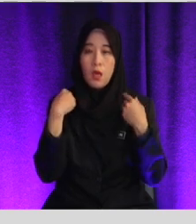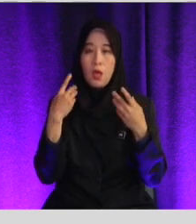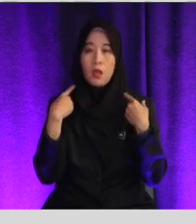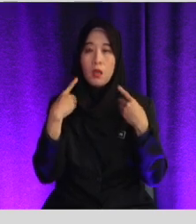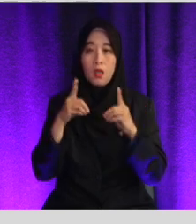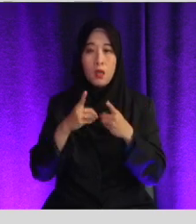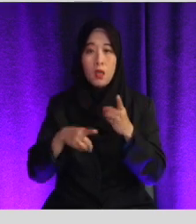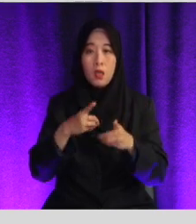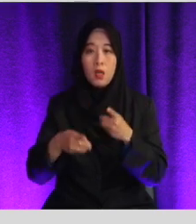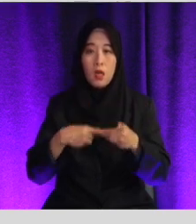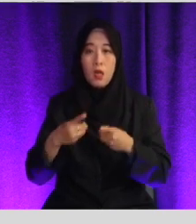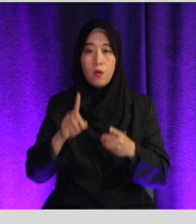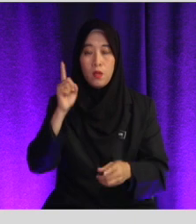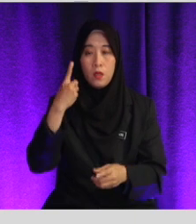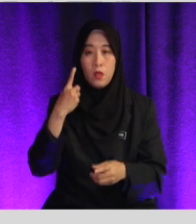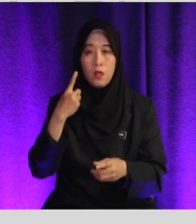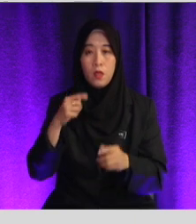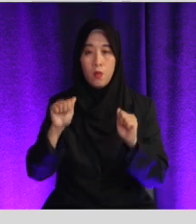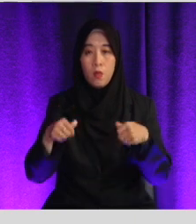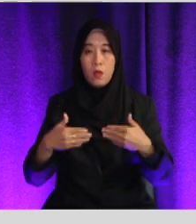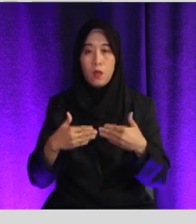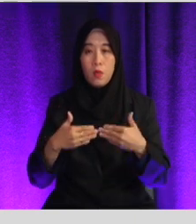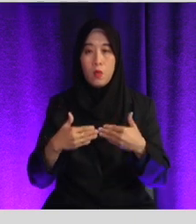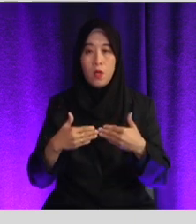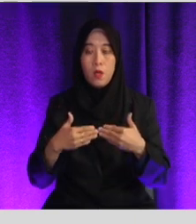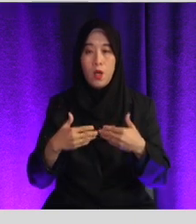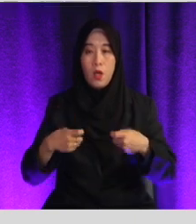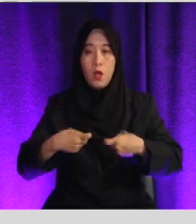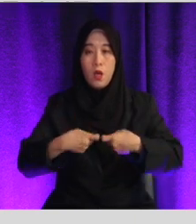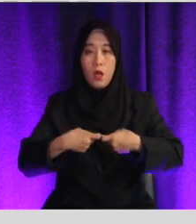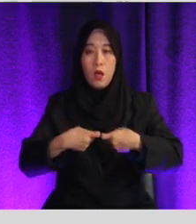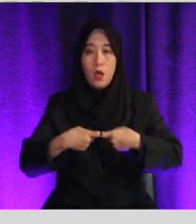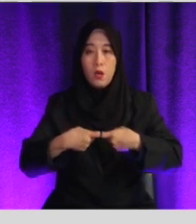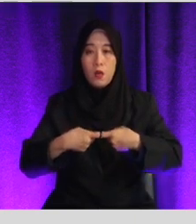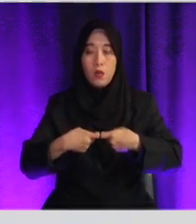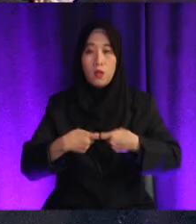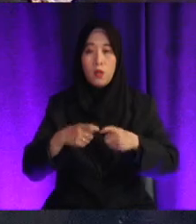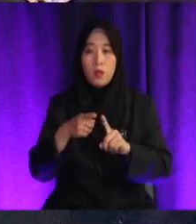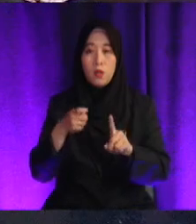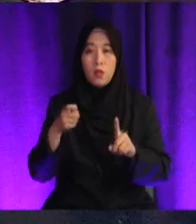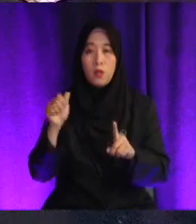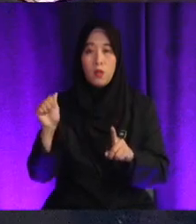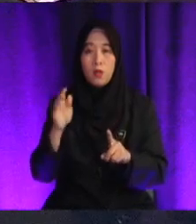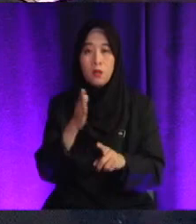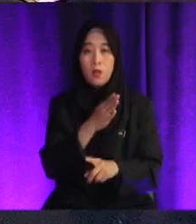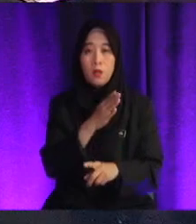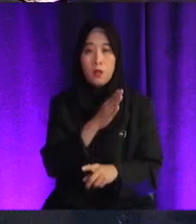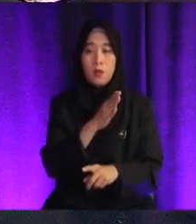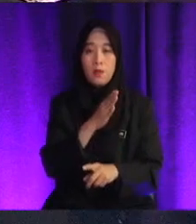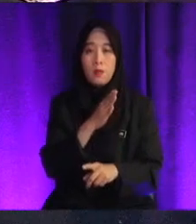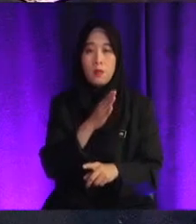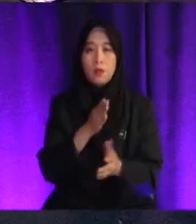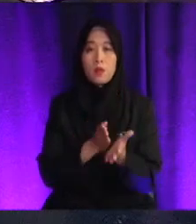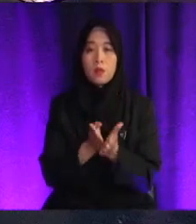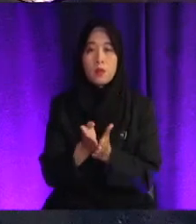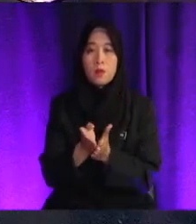je. Okey. Maksudnya dia akan menyambungkan arus elektrik daripada point A ke point B. Okey. Okey, kita terus.